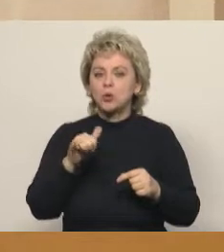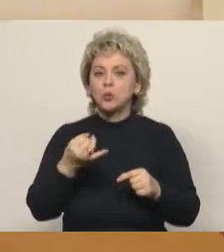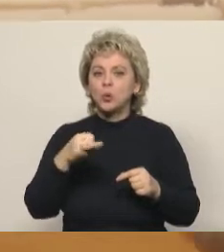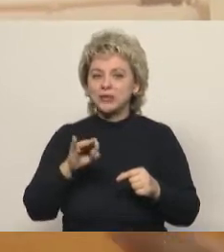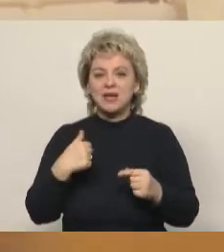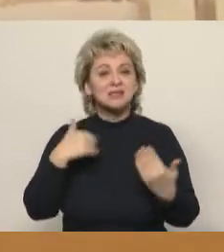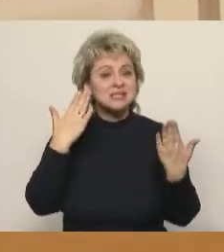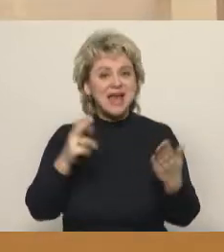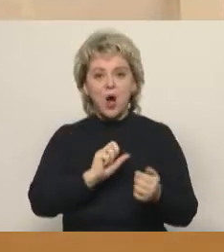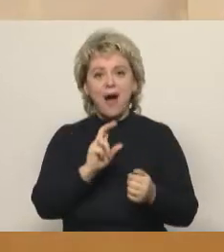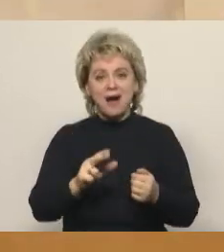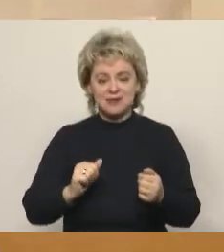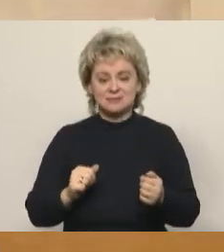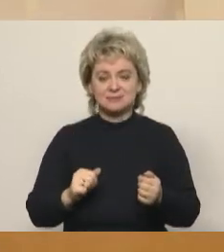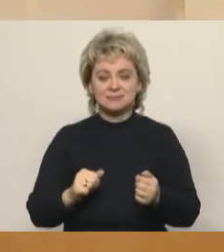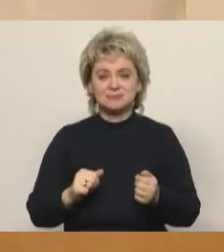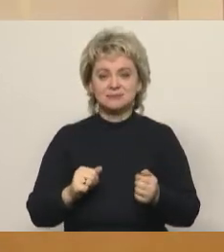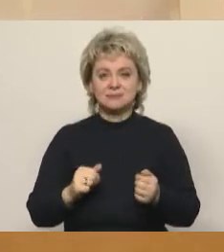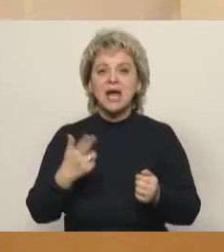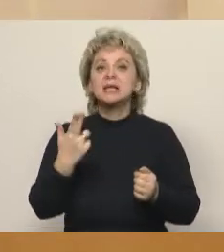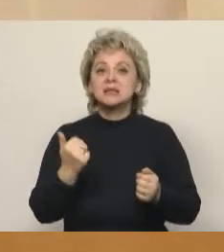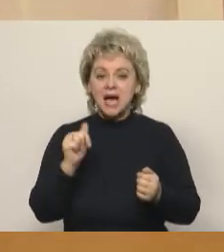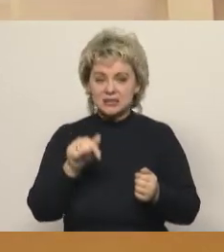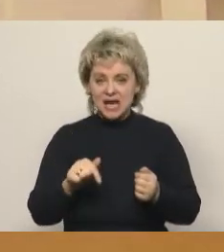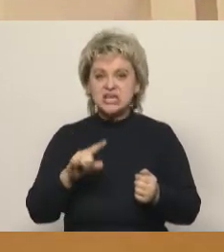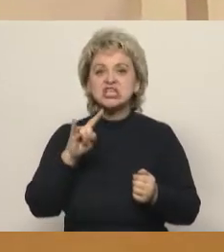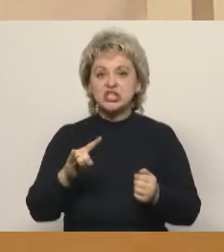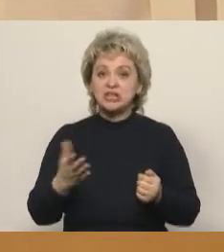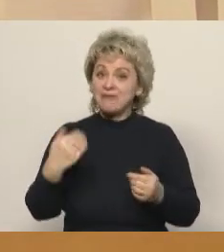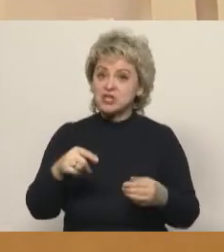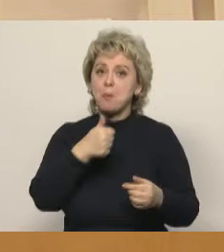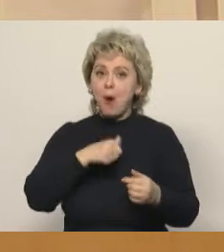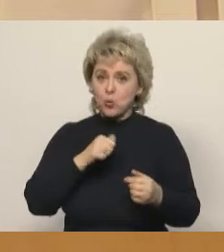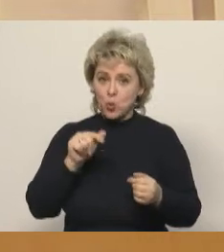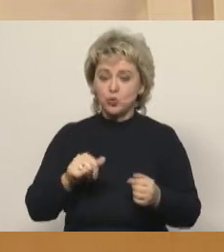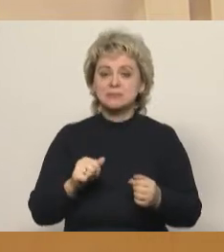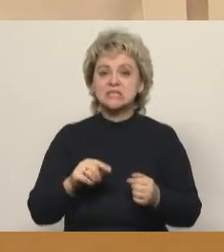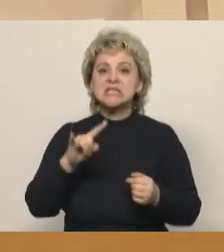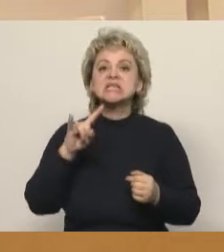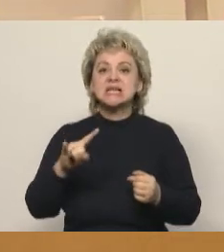не знаю. Да, да, да. Давайте попробуем.